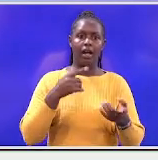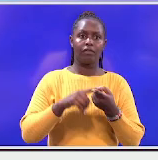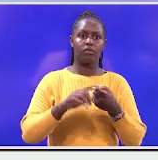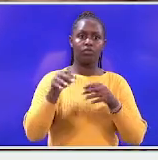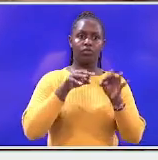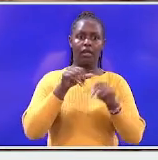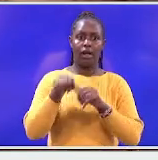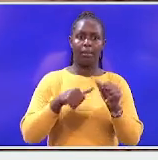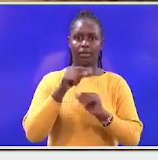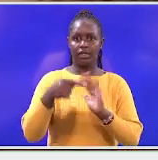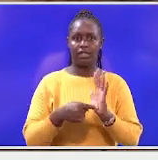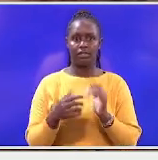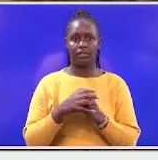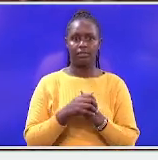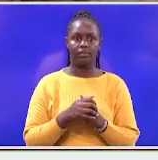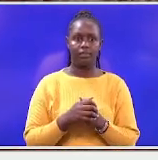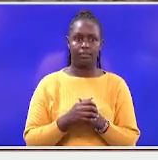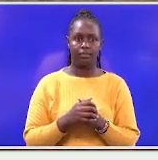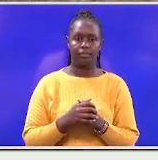hili.